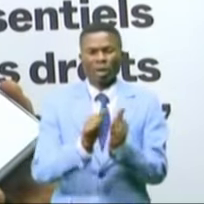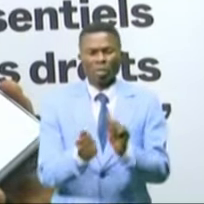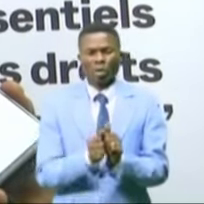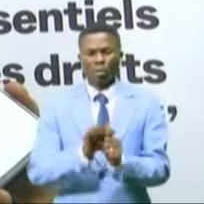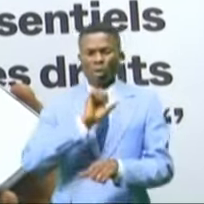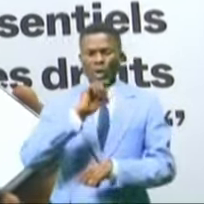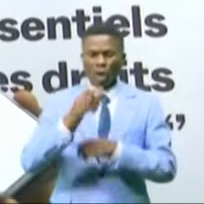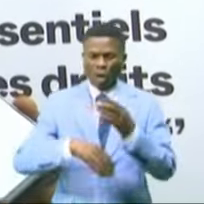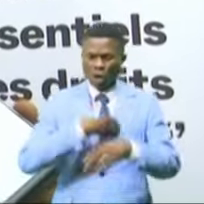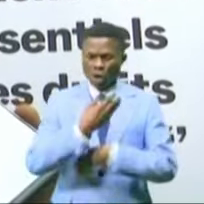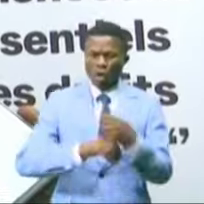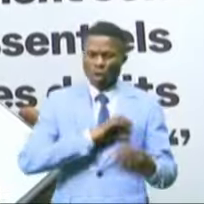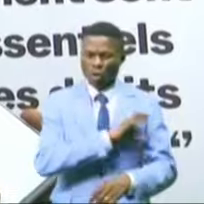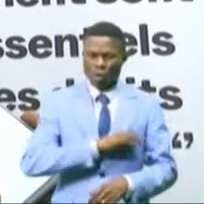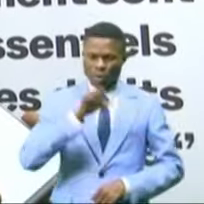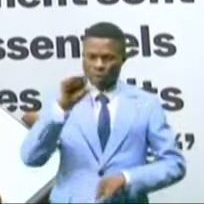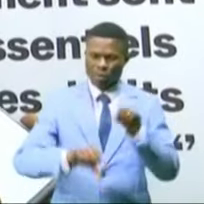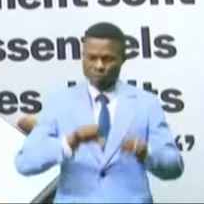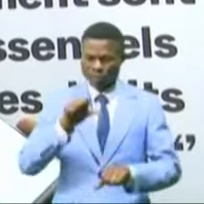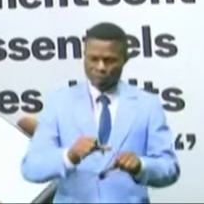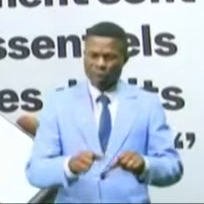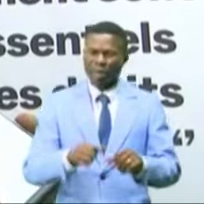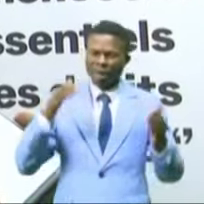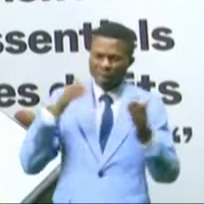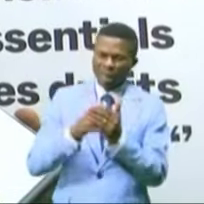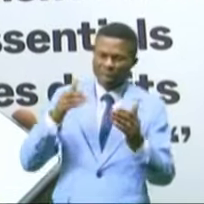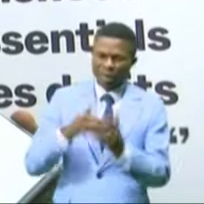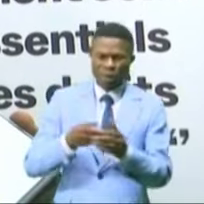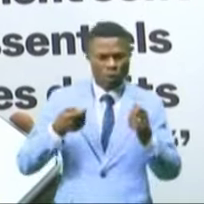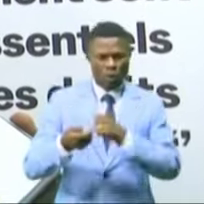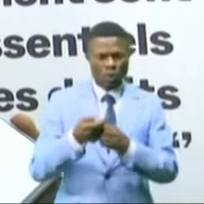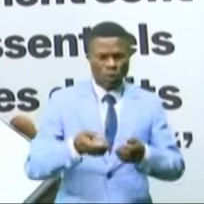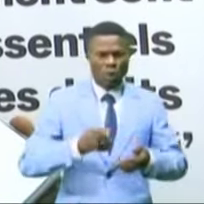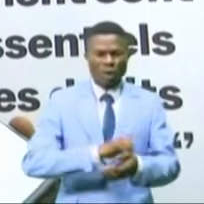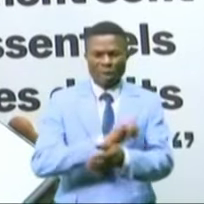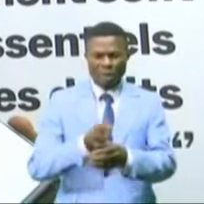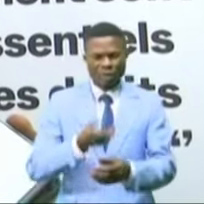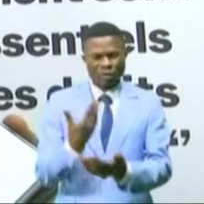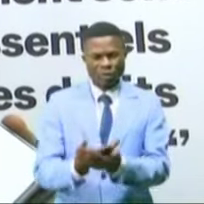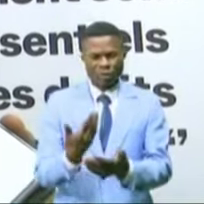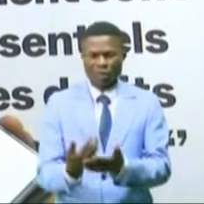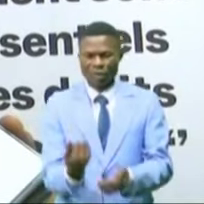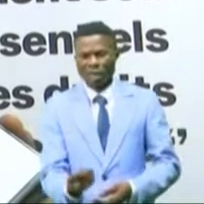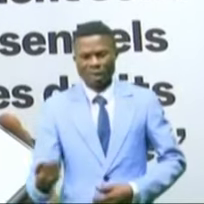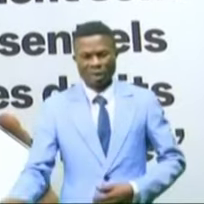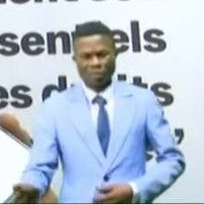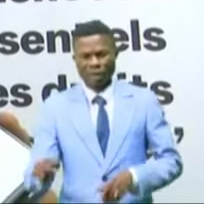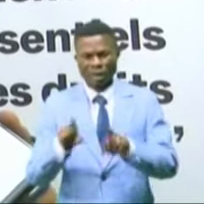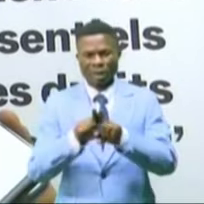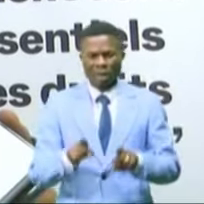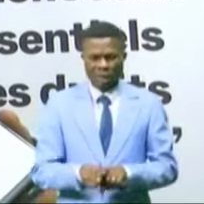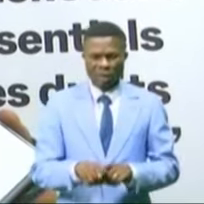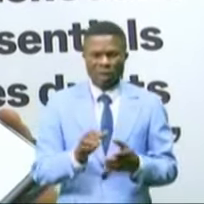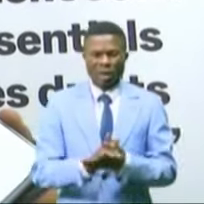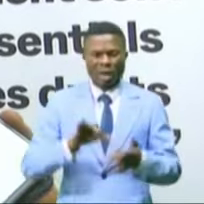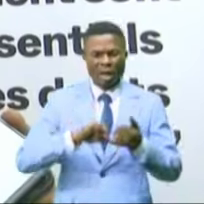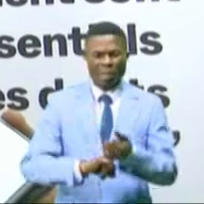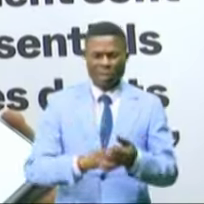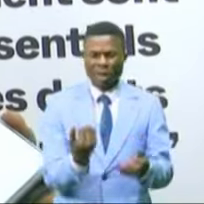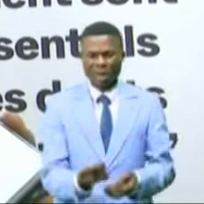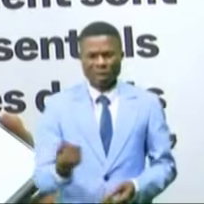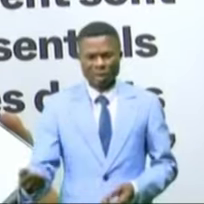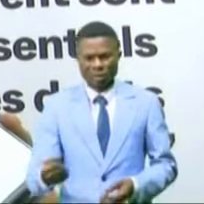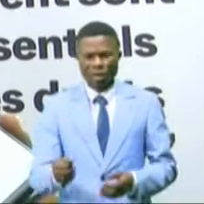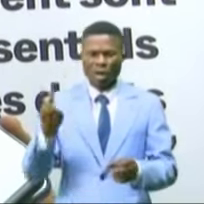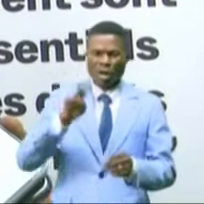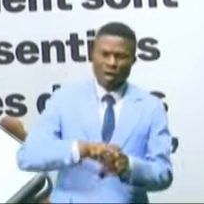de violences basées sur le genre, des harcèlements, des grossesses précoces, des mariages précoces, des violences sexuelles,